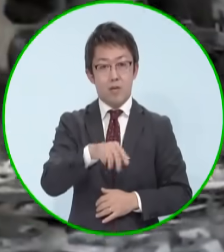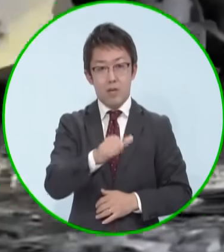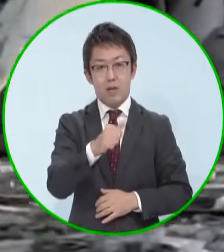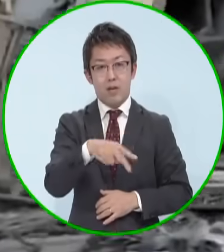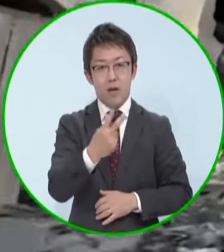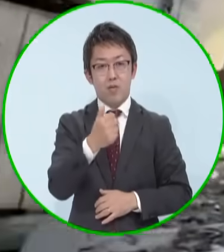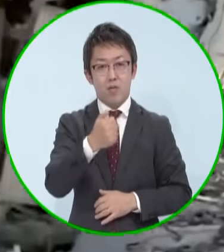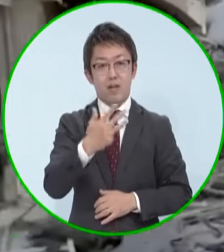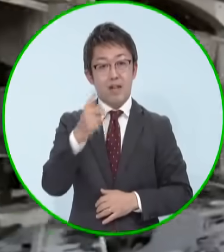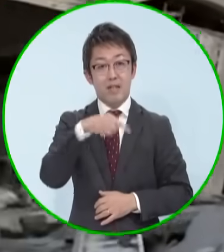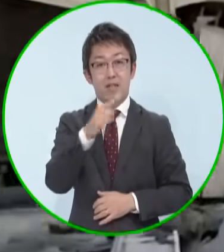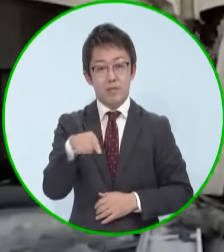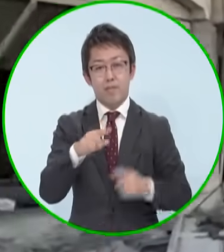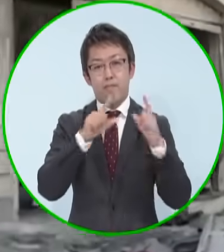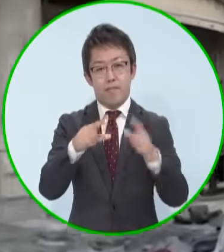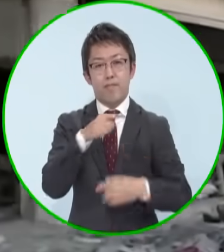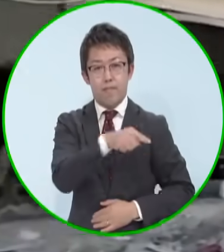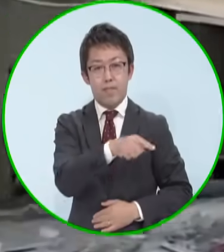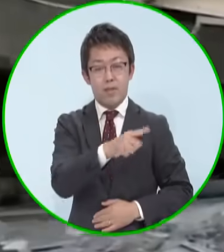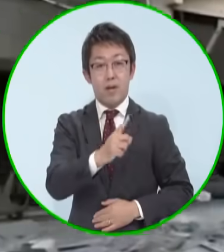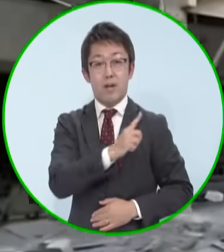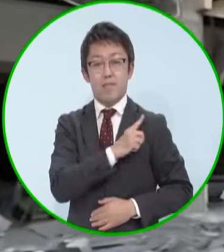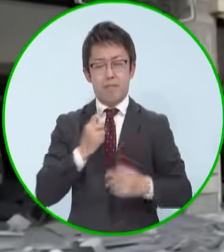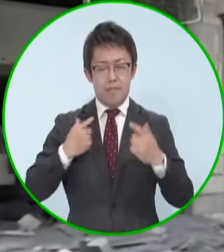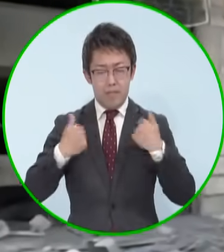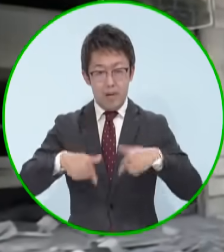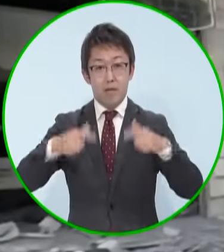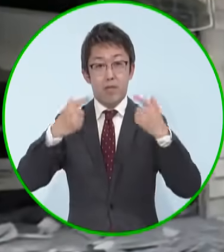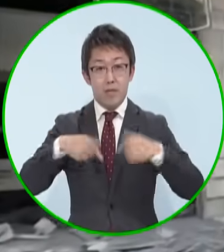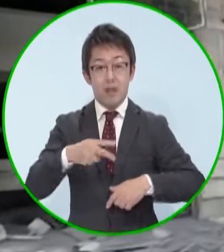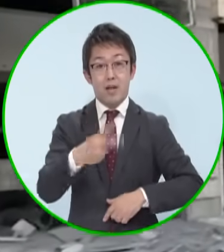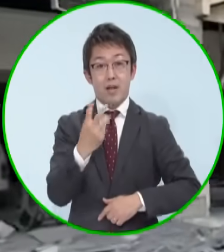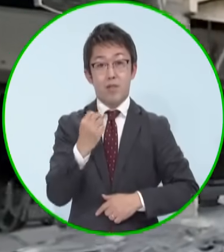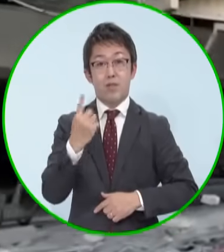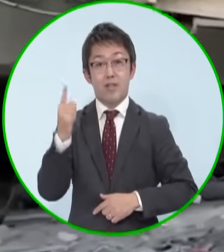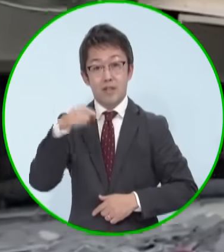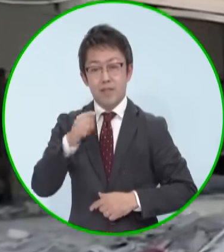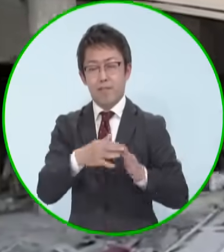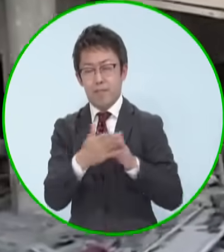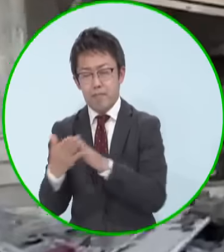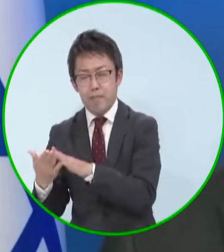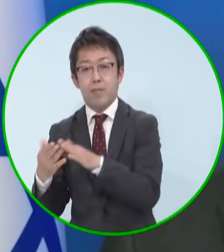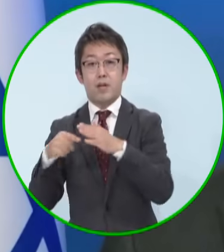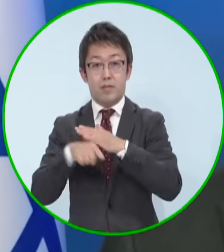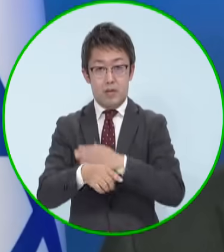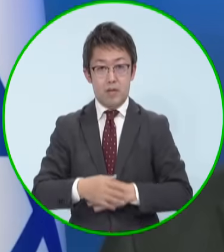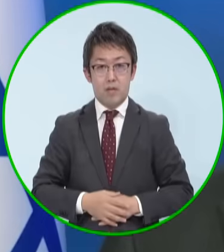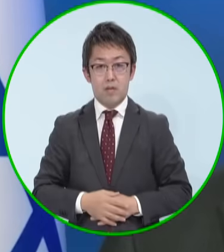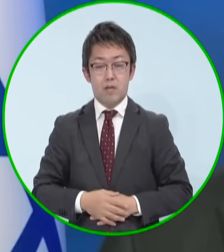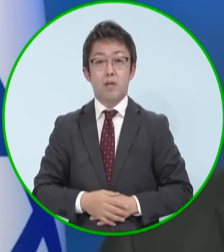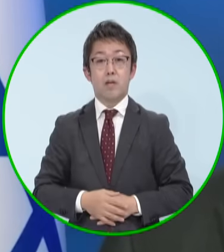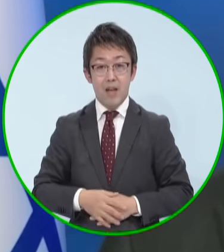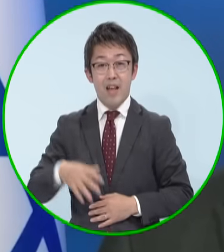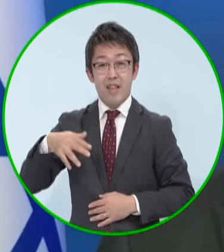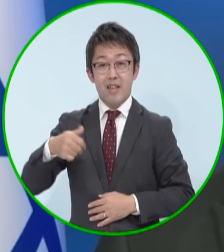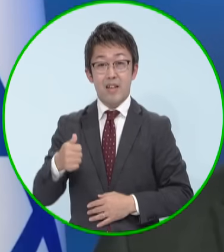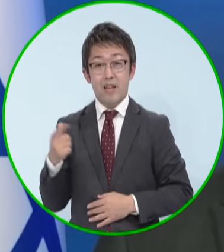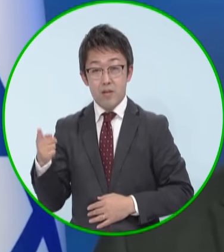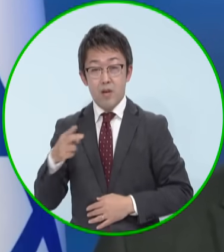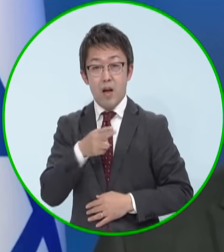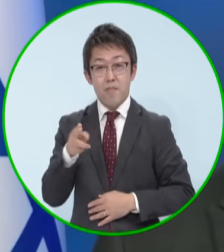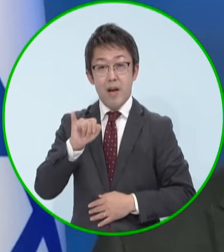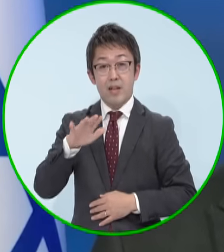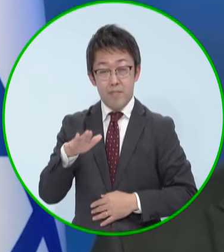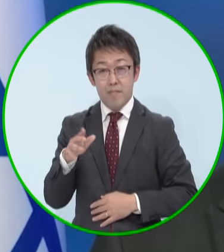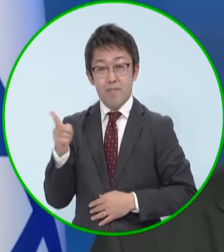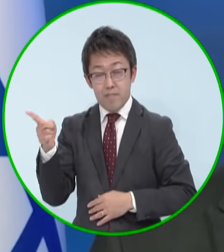たと発表しました1日で2011人の増加となりますこうした中ネタニヤフとバイデン士が